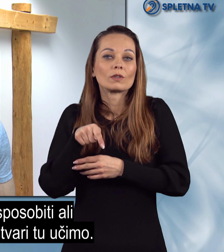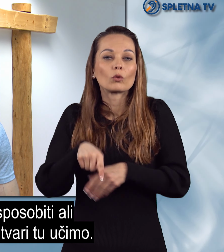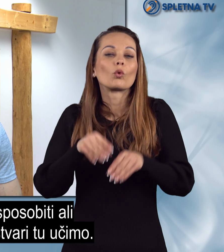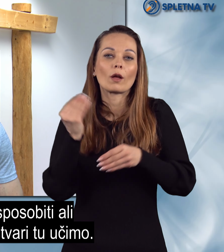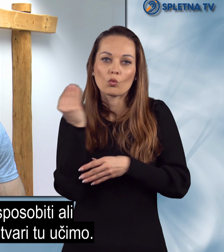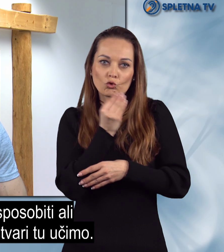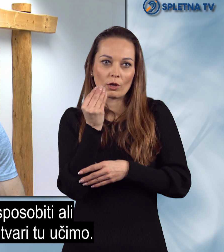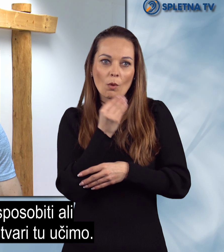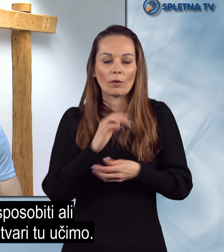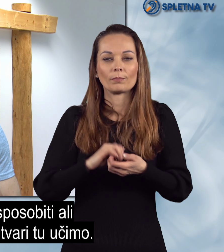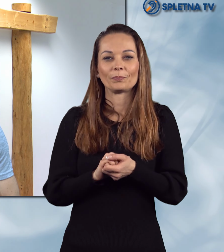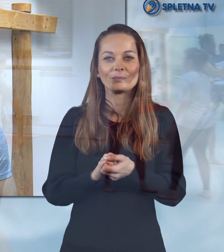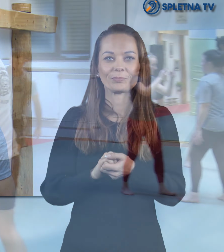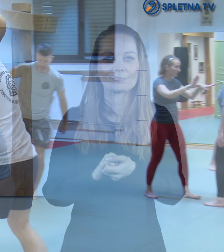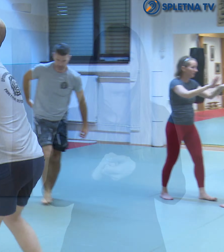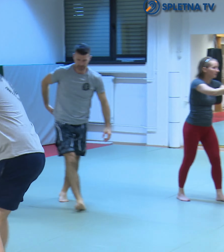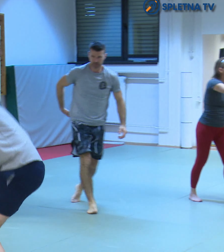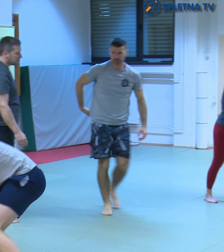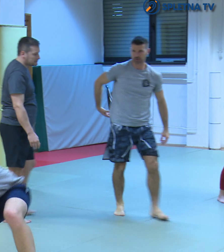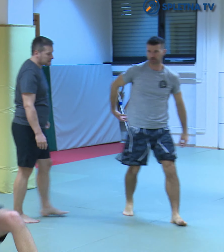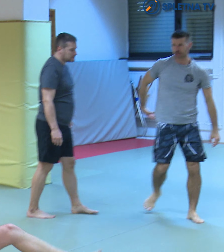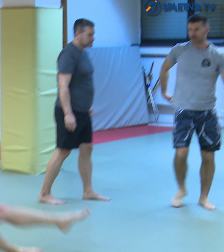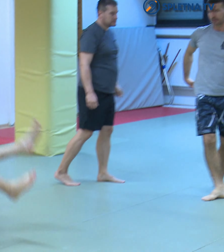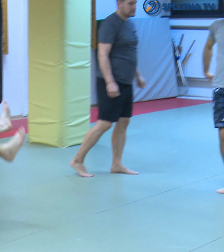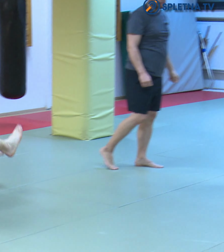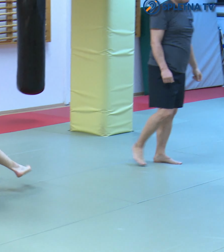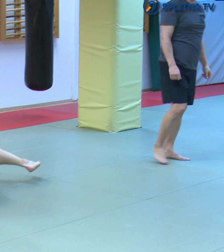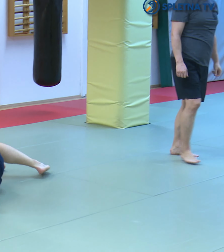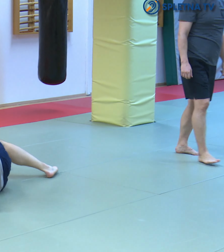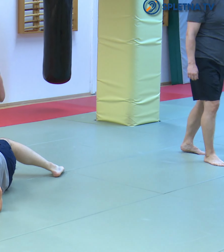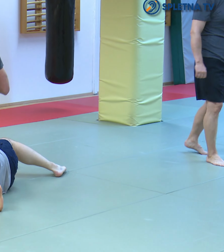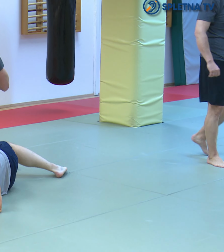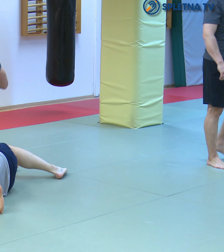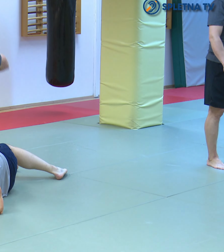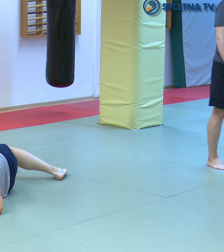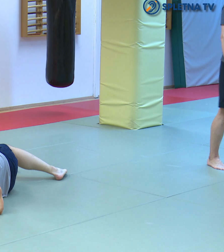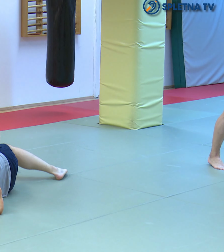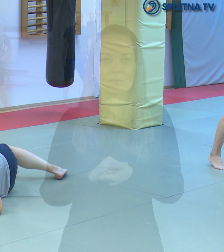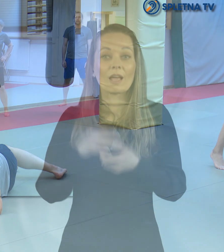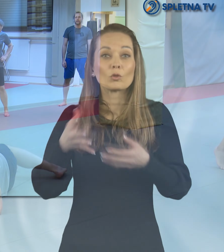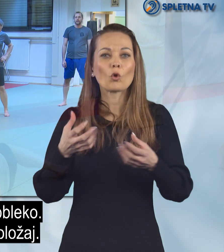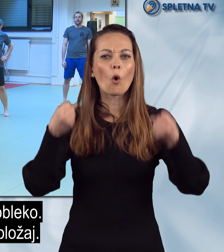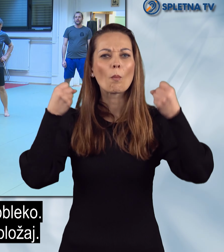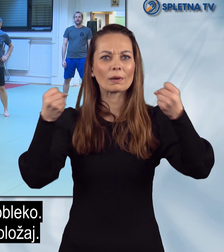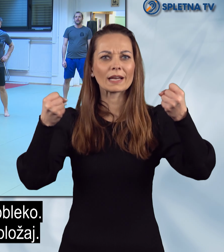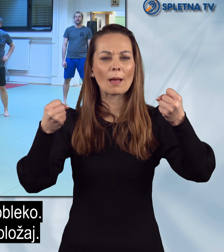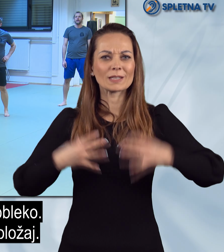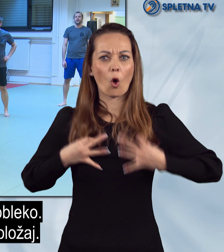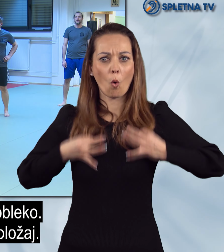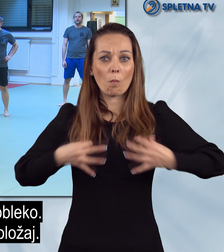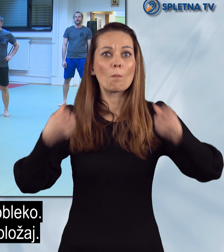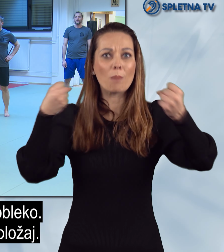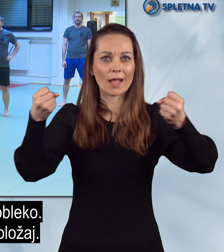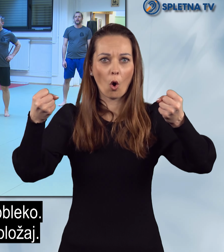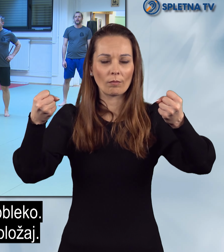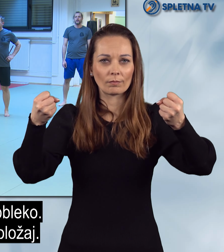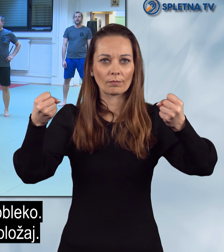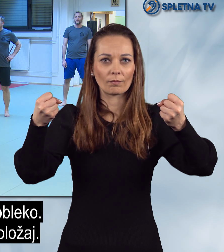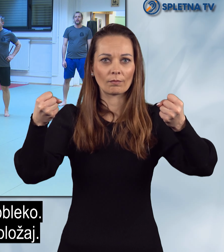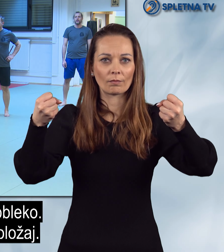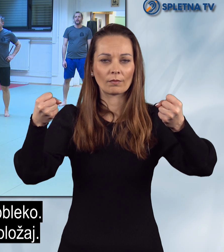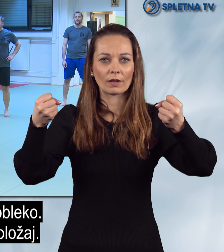pač učimo. Ne, vse se vrejo, šel. Ne smem se metati, ko bom tu. Prijem za obleko, to, kar smo že delali, se